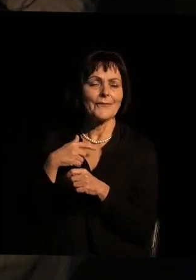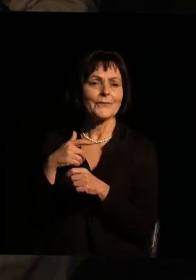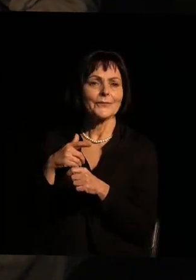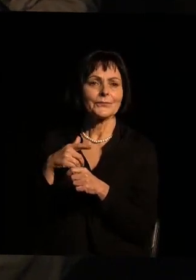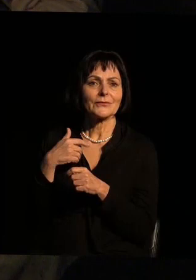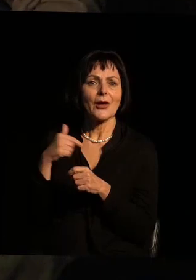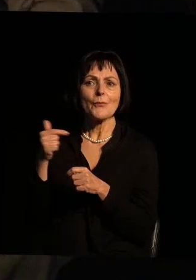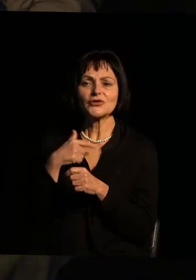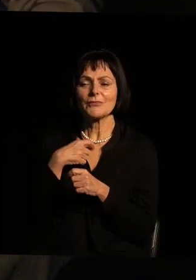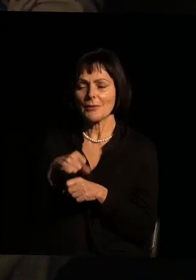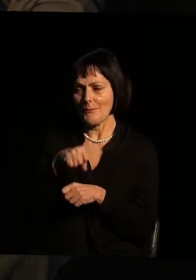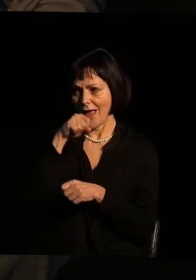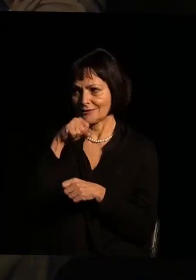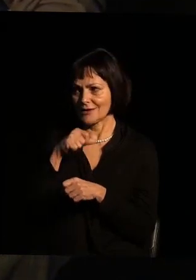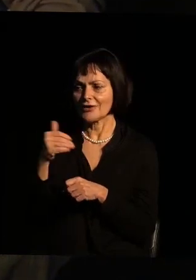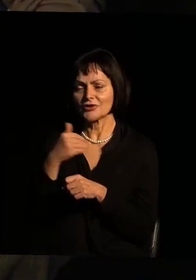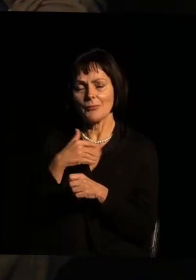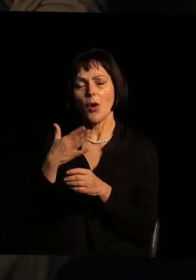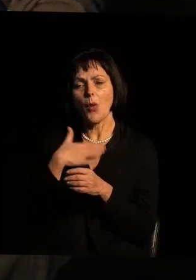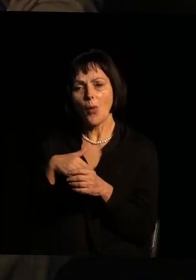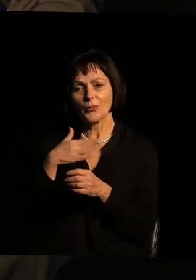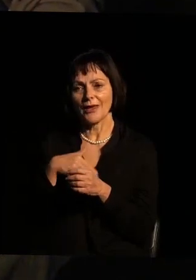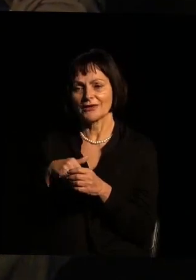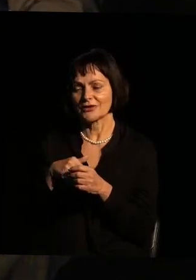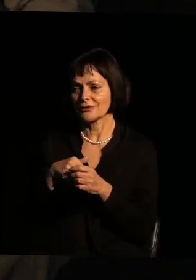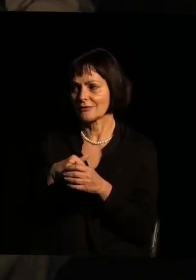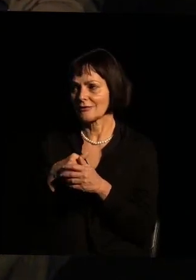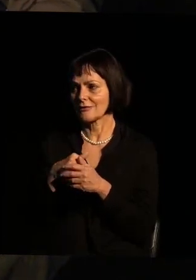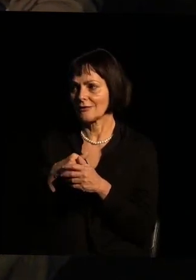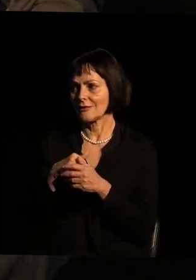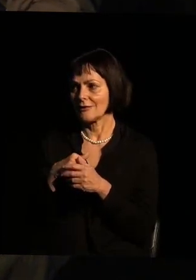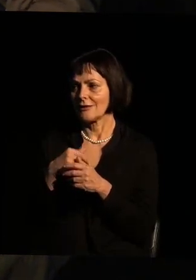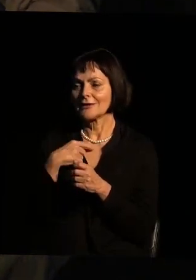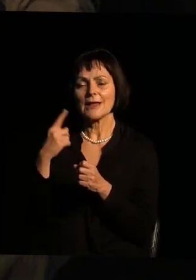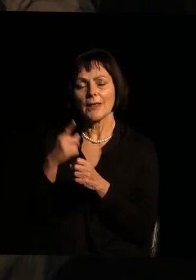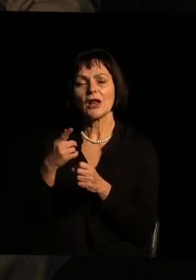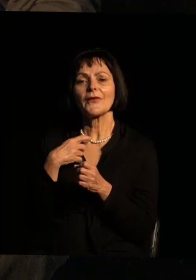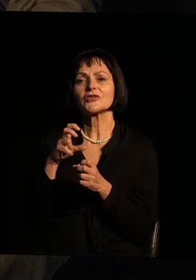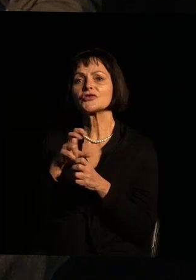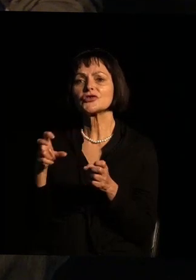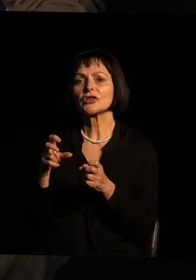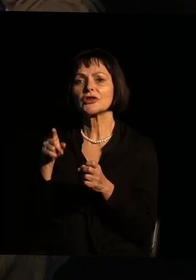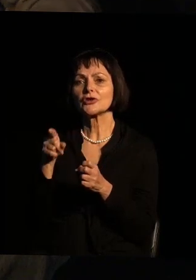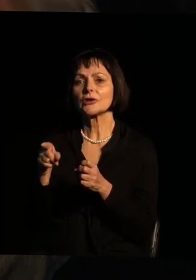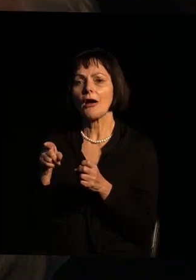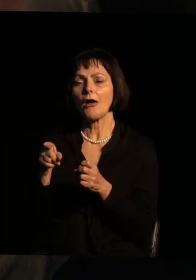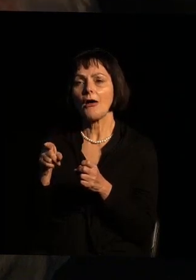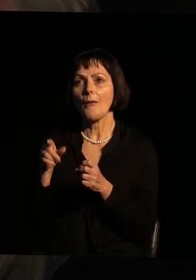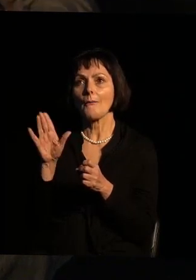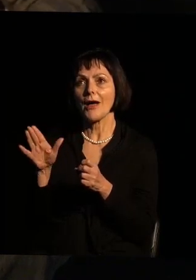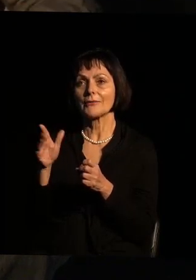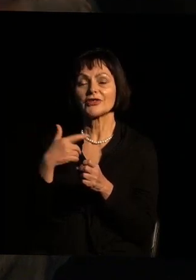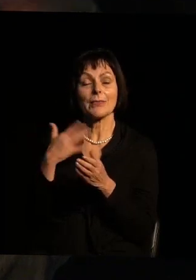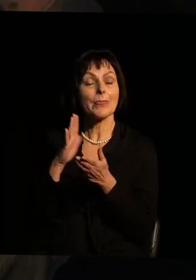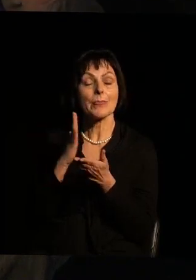razie musi to być pasja, trzeba to lubić i no, zadeklarować się, czy to ewentualnie ma być tylko